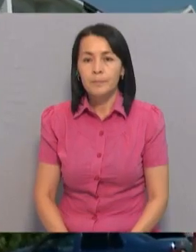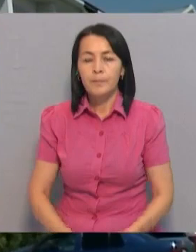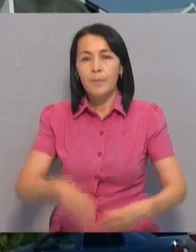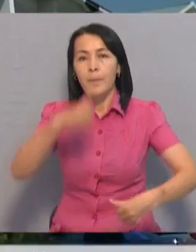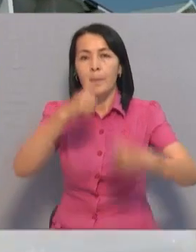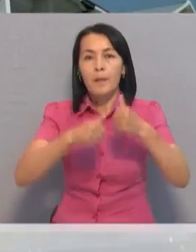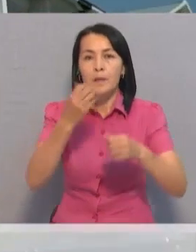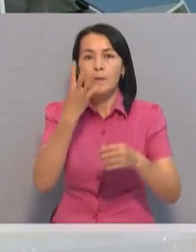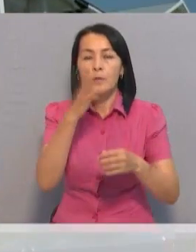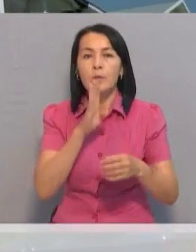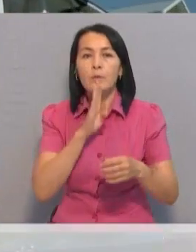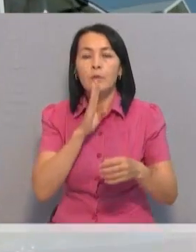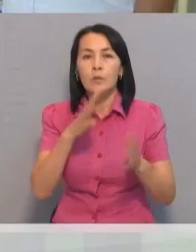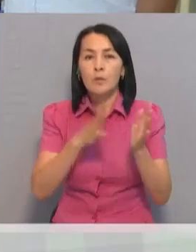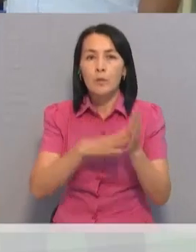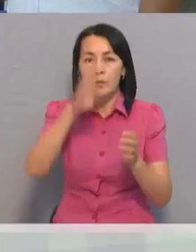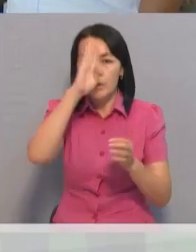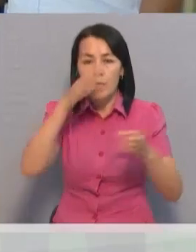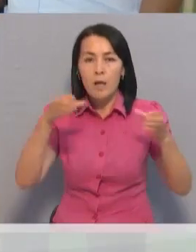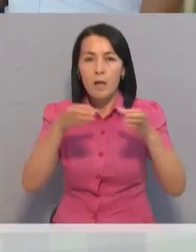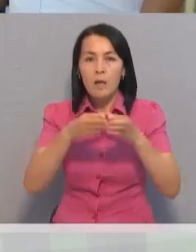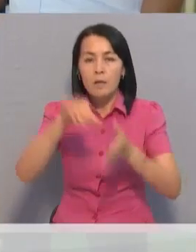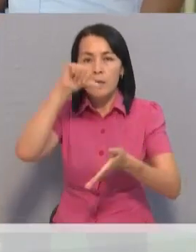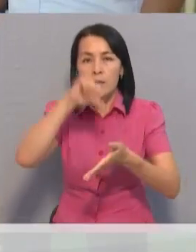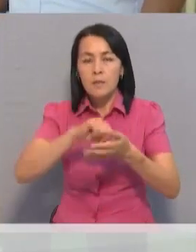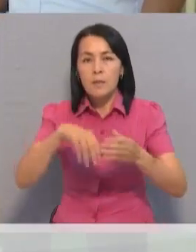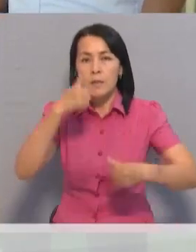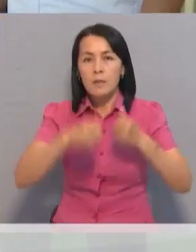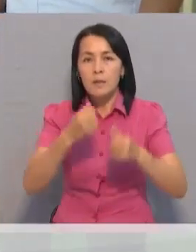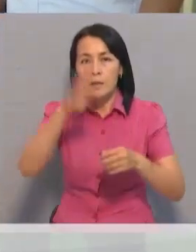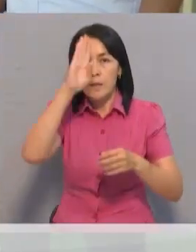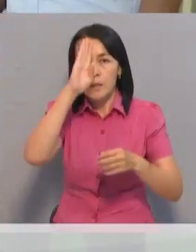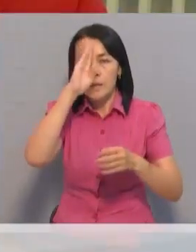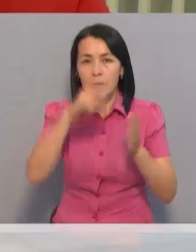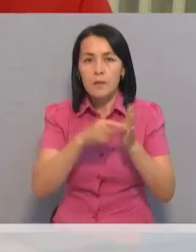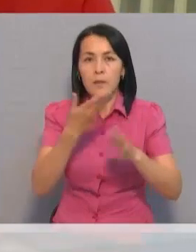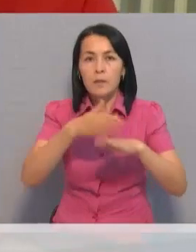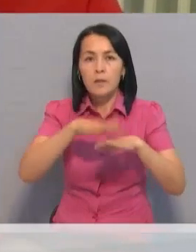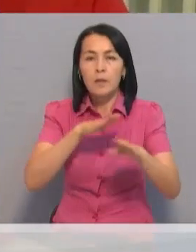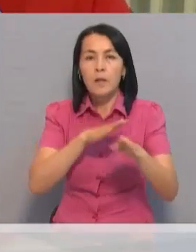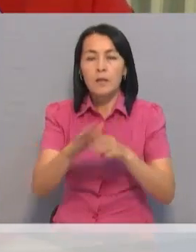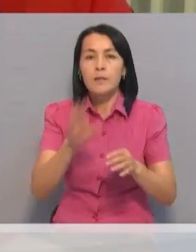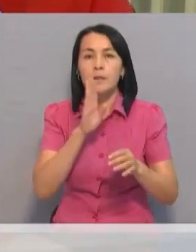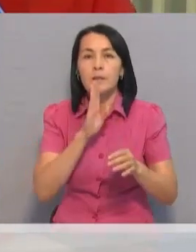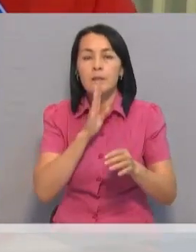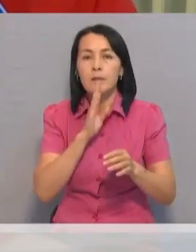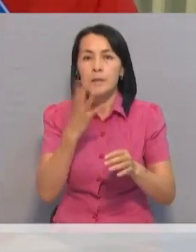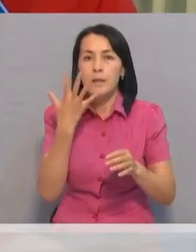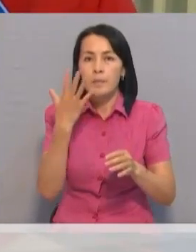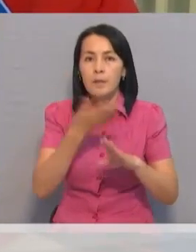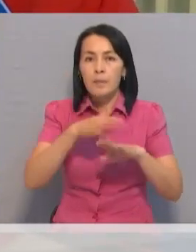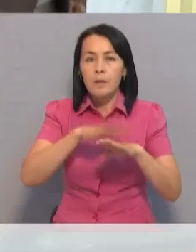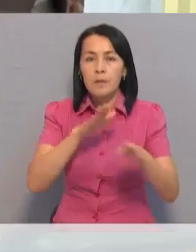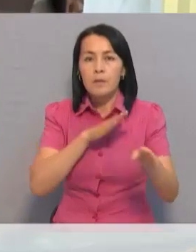Дүбірлі додада 4 әйелдер, 9 ерлер командасы бақсынады. Сайыс ерлер арасында 7 салмақ дәрежесі бойынша, ал әйелдер арасында 5